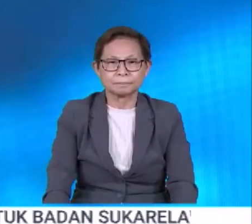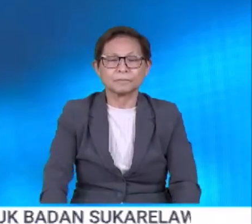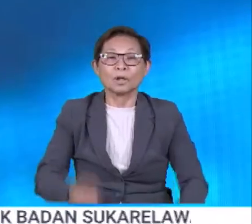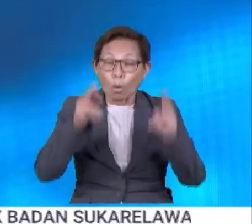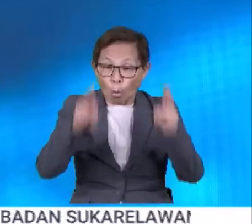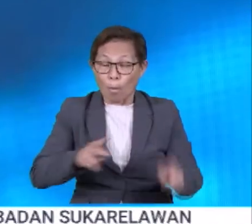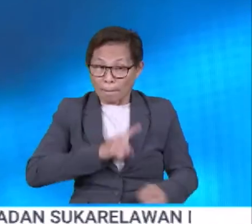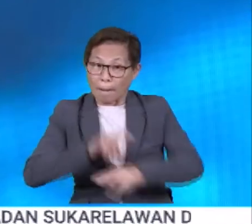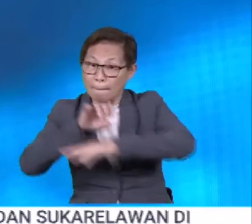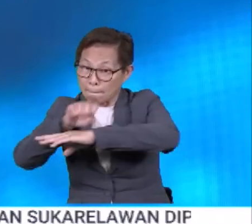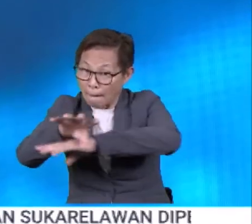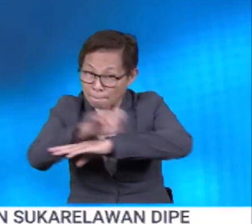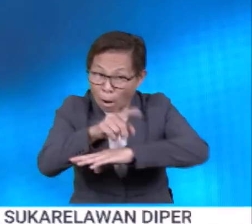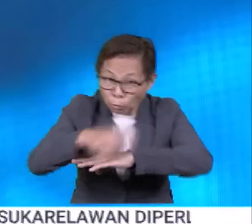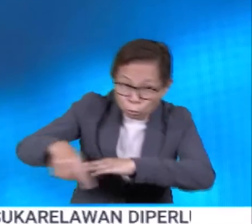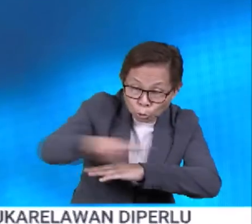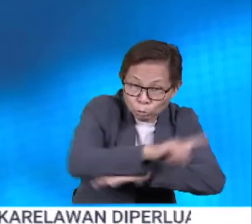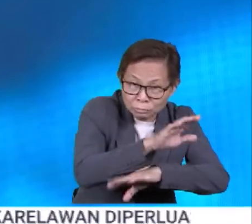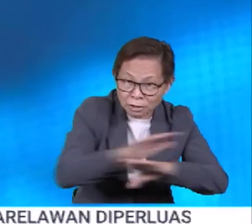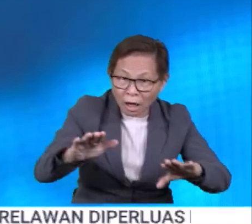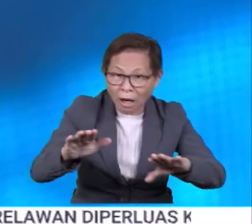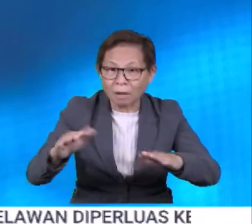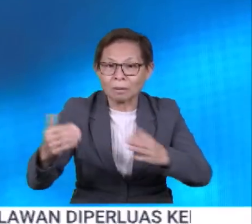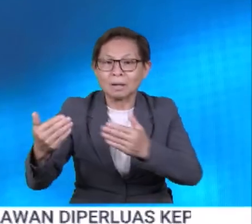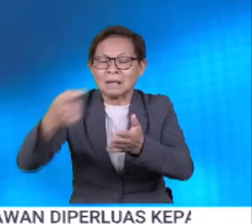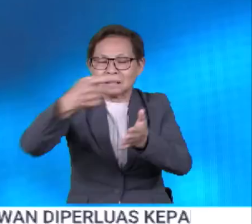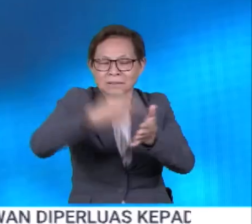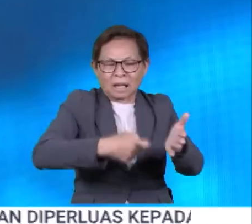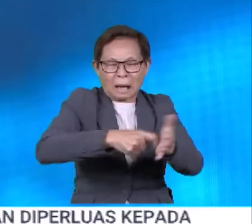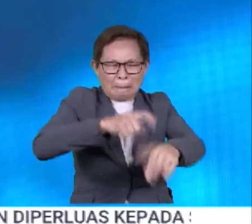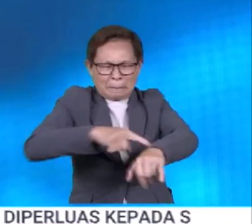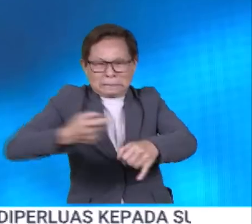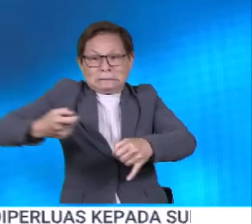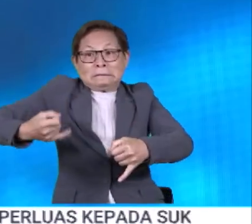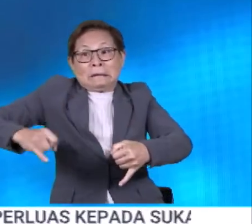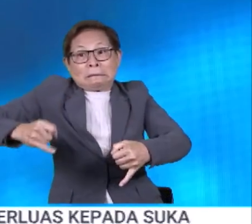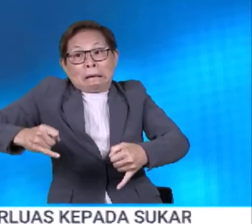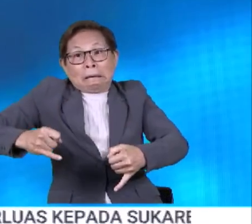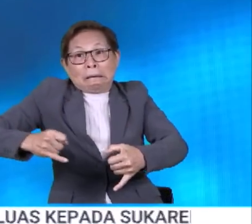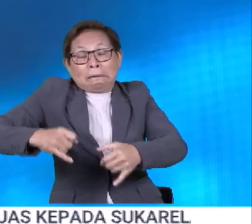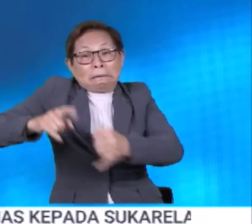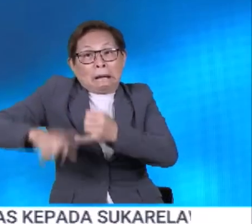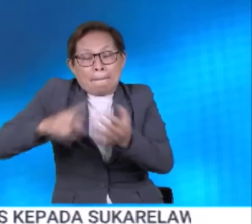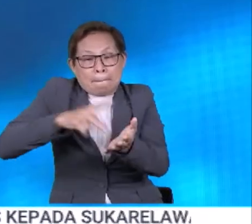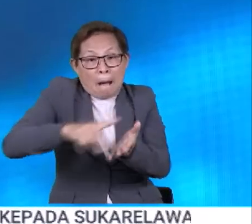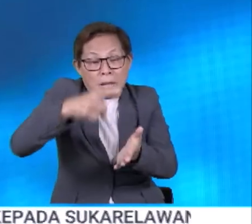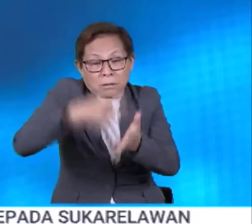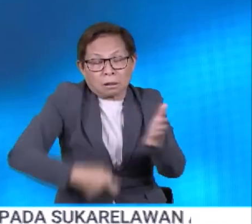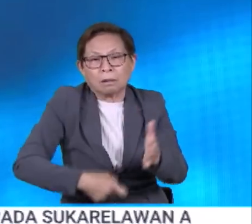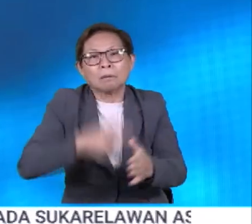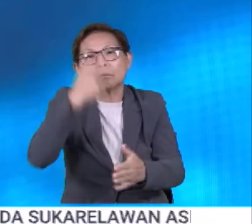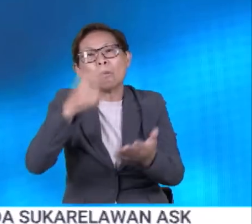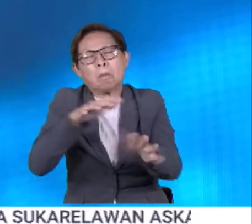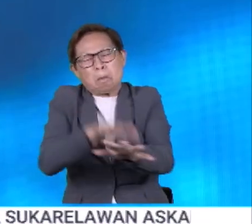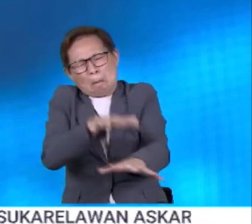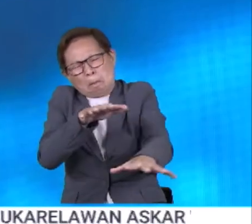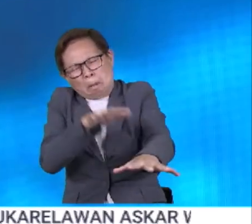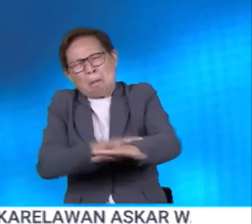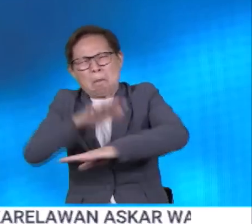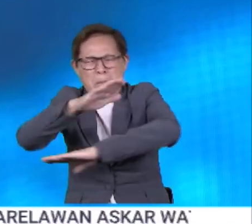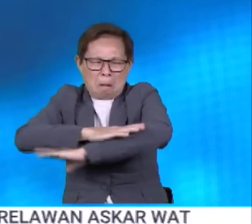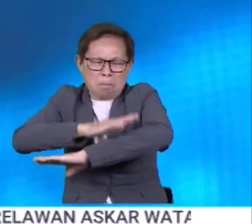Islam dinasihat agar tidak menunaikan kewajipan zakat di saat-saat akhir bagi mengelakkan berlaku kesesakan di kaunter-kaunter